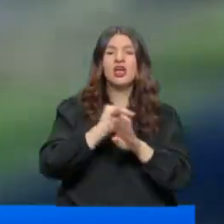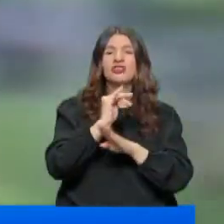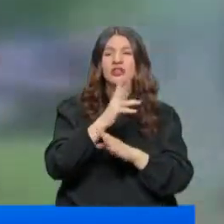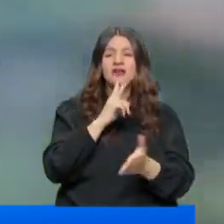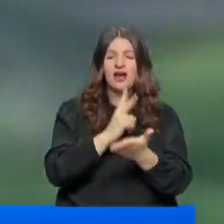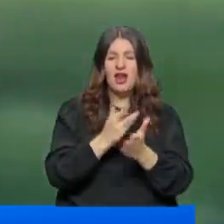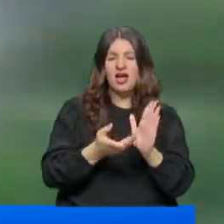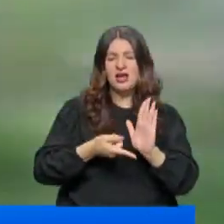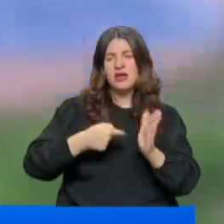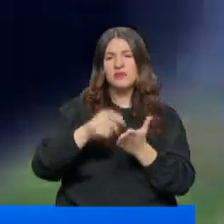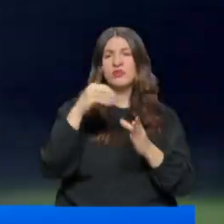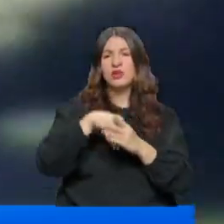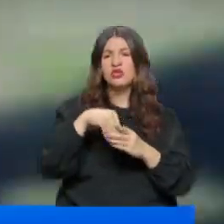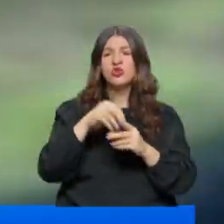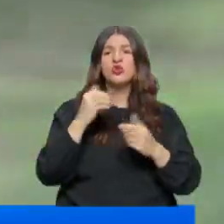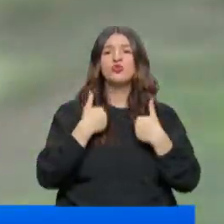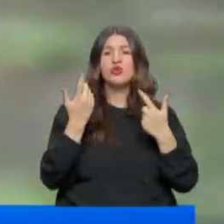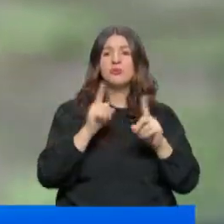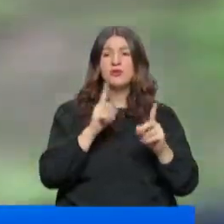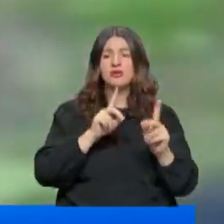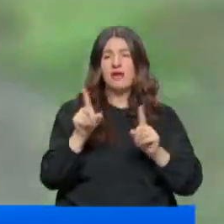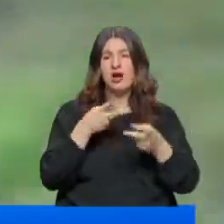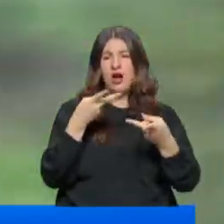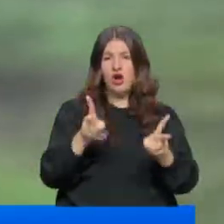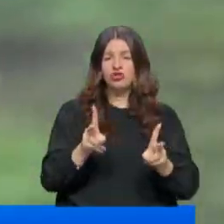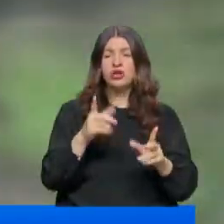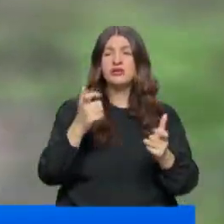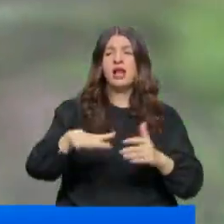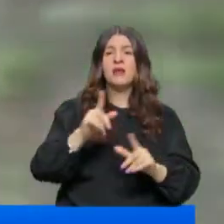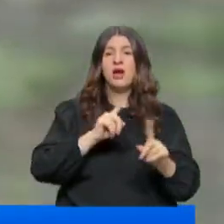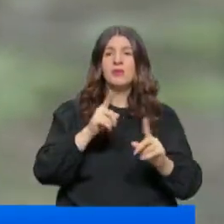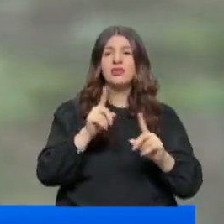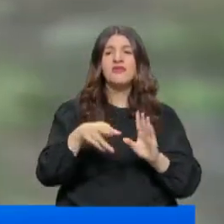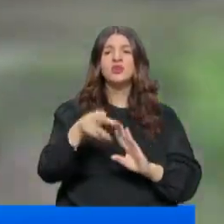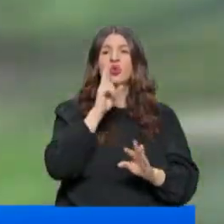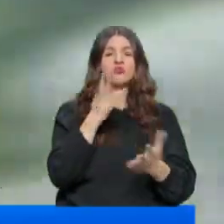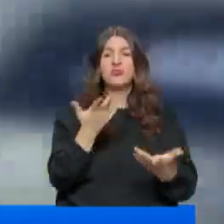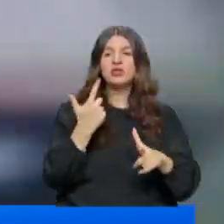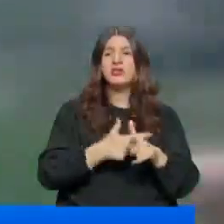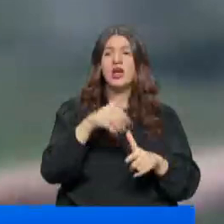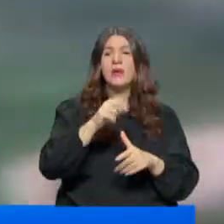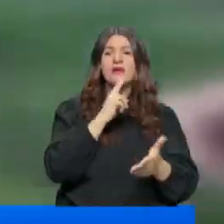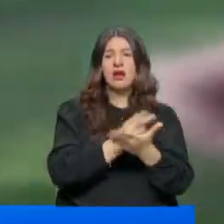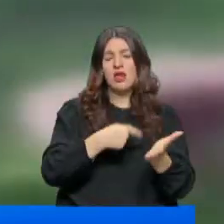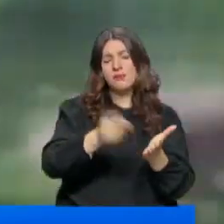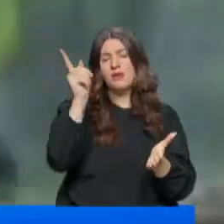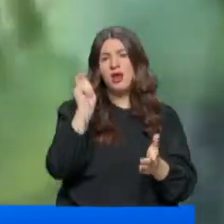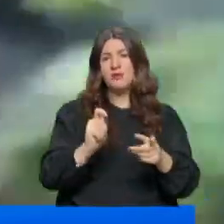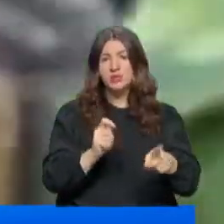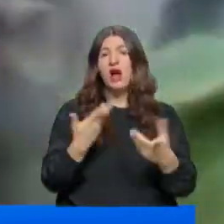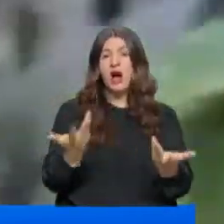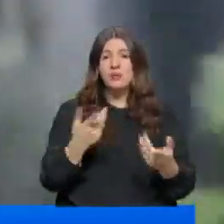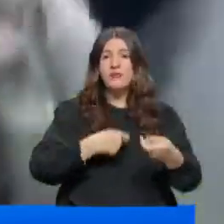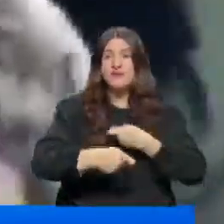istemiyle Fatsa Asliye Hukuk Mahkemesi'ne dava açtı. Yerel mahkeme dava sonucunda kiralama kararını iptal etti.